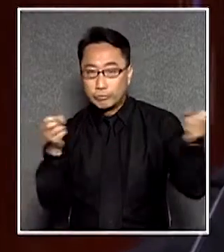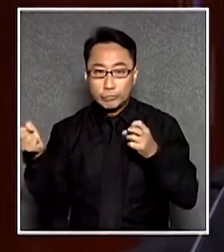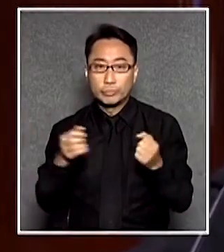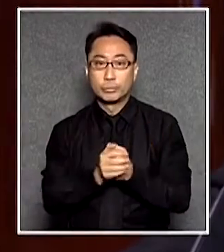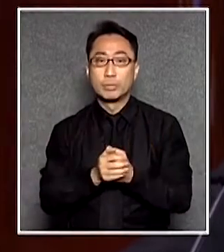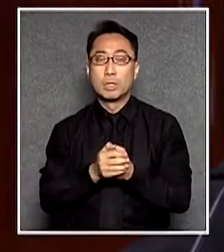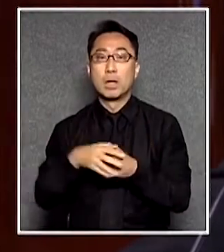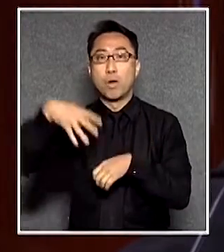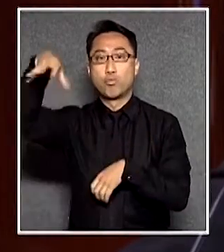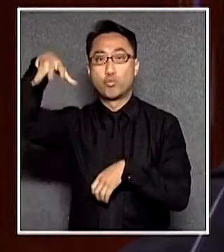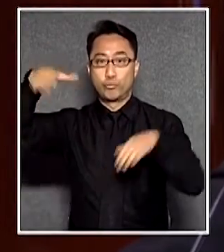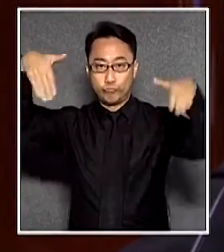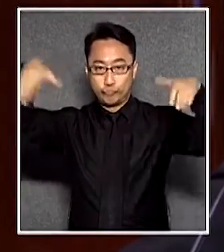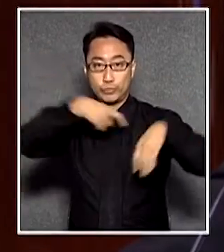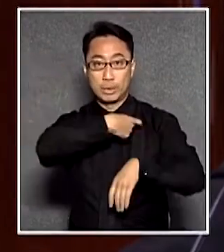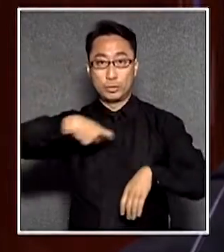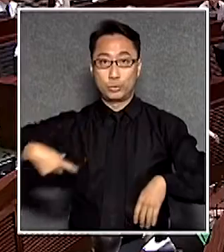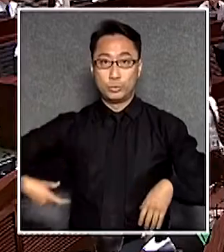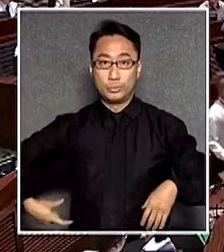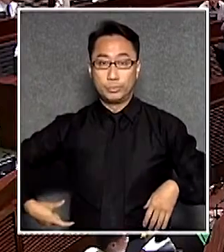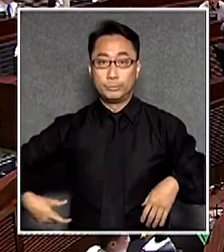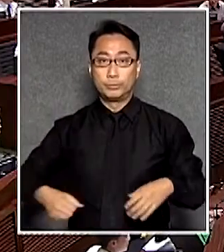兩鐘，點夠人咧？